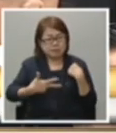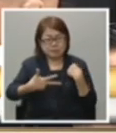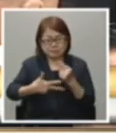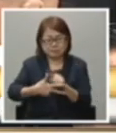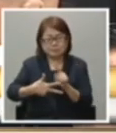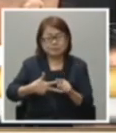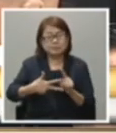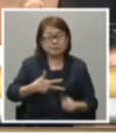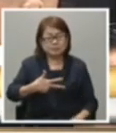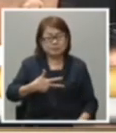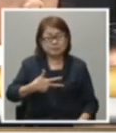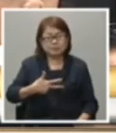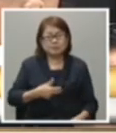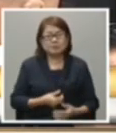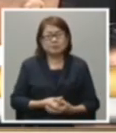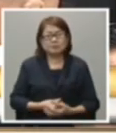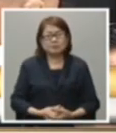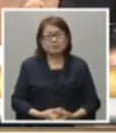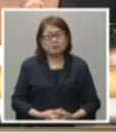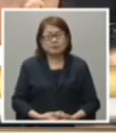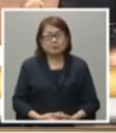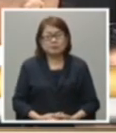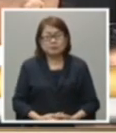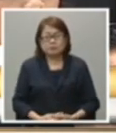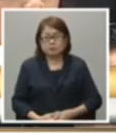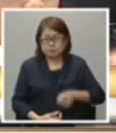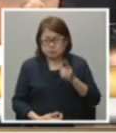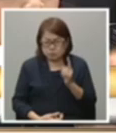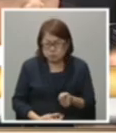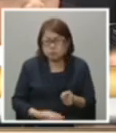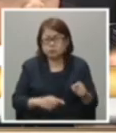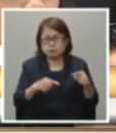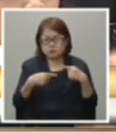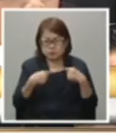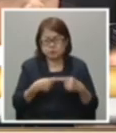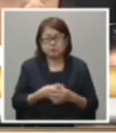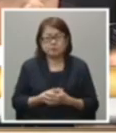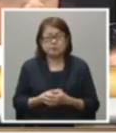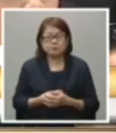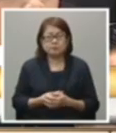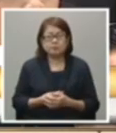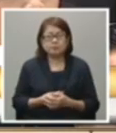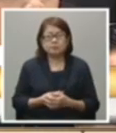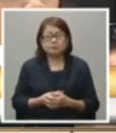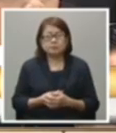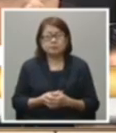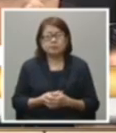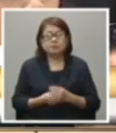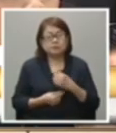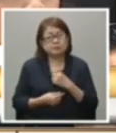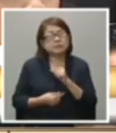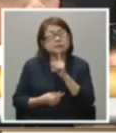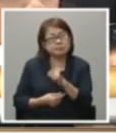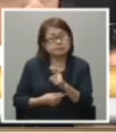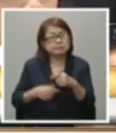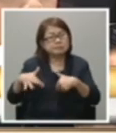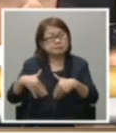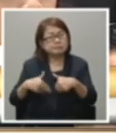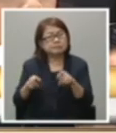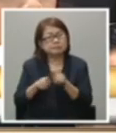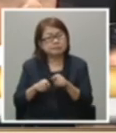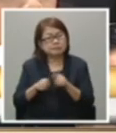ท่านตอบไปด้วยแต่ดิฉัน จะถามประชาชนด้วยโดยใช้พื้น